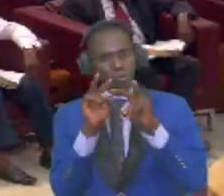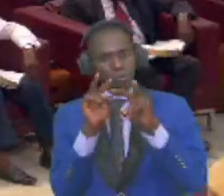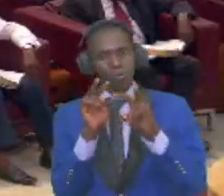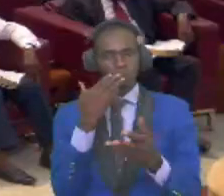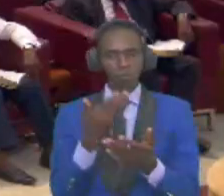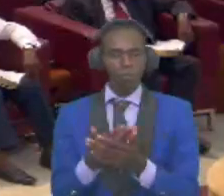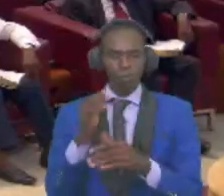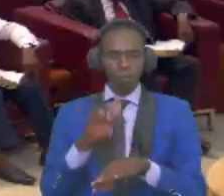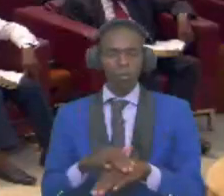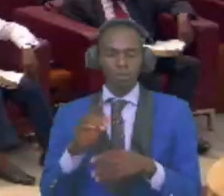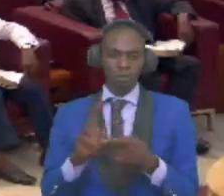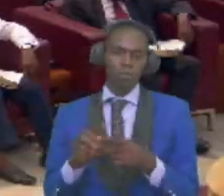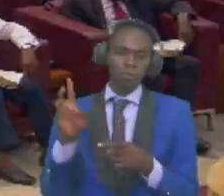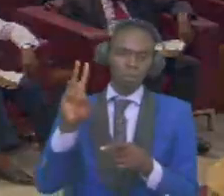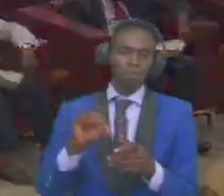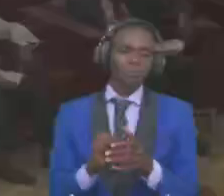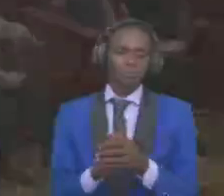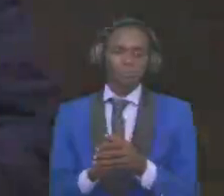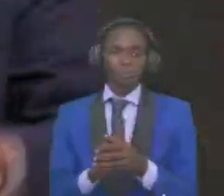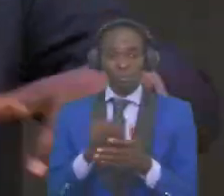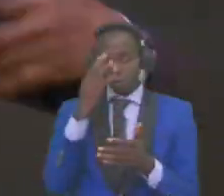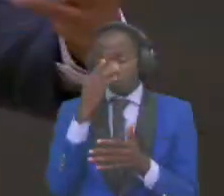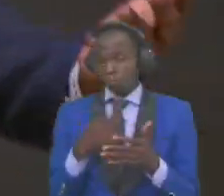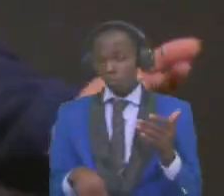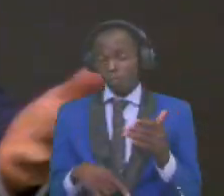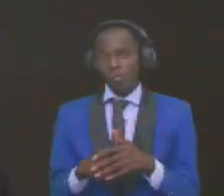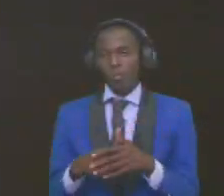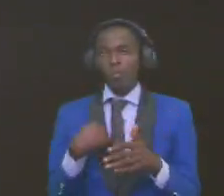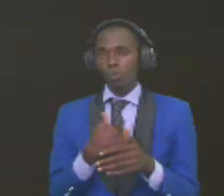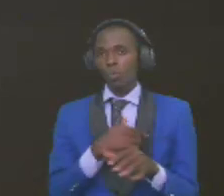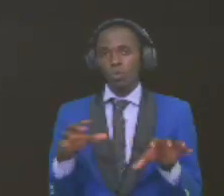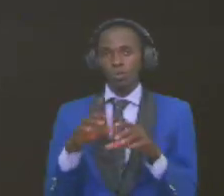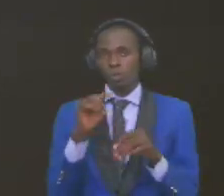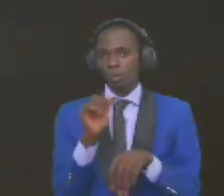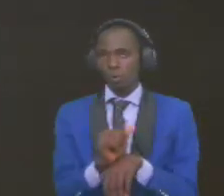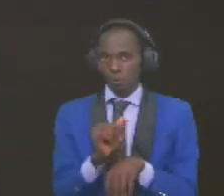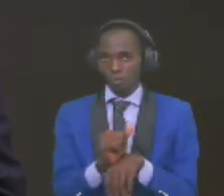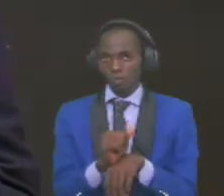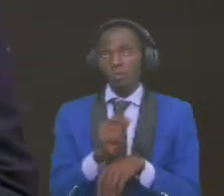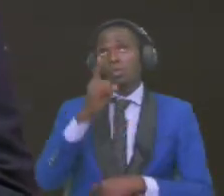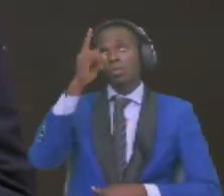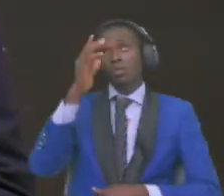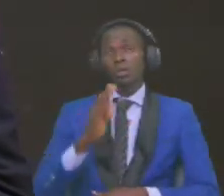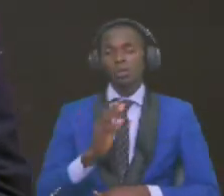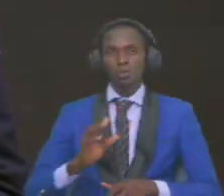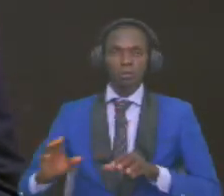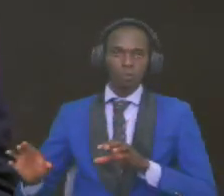bon savez quoi faisons le vrai